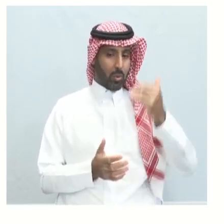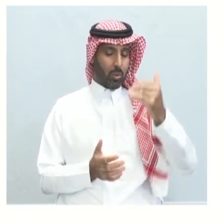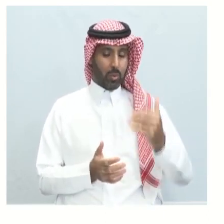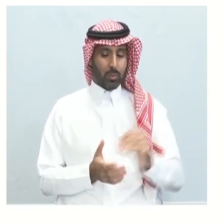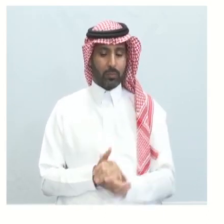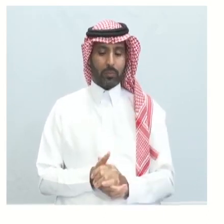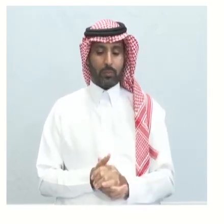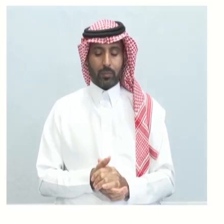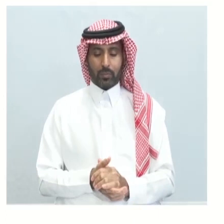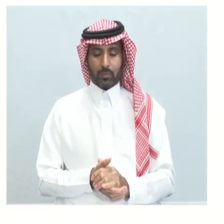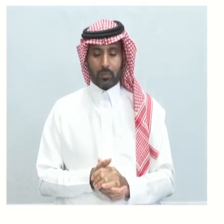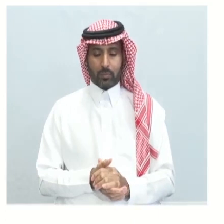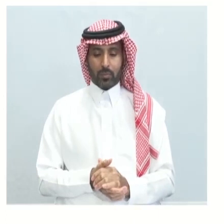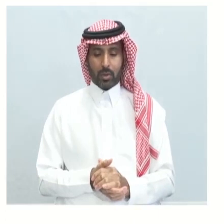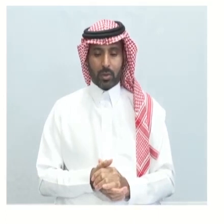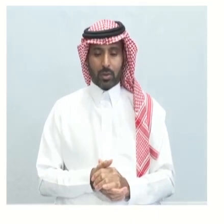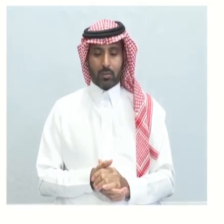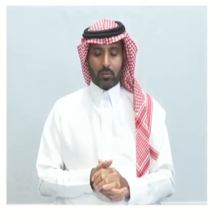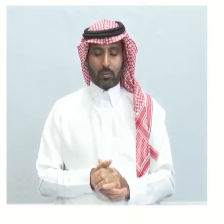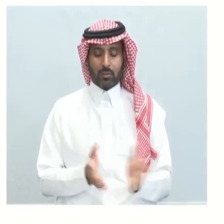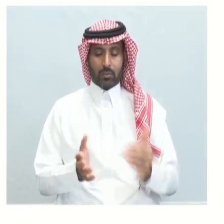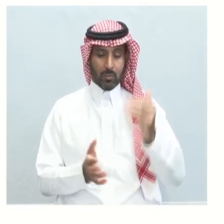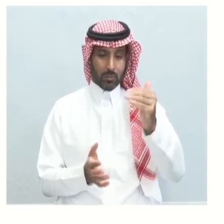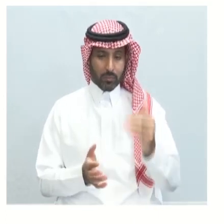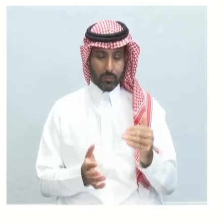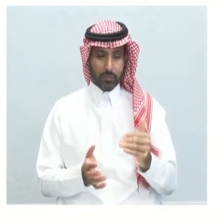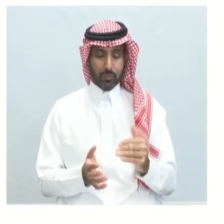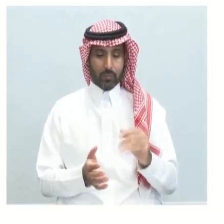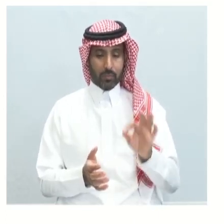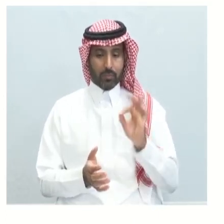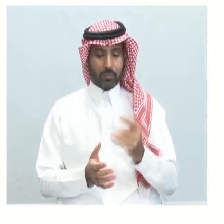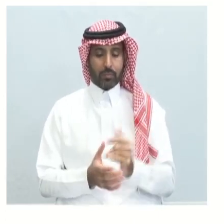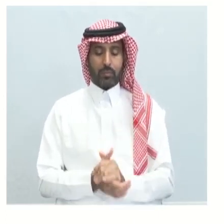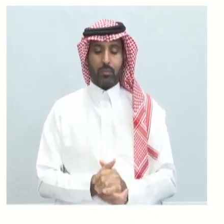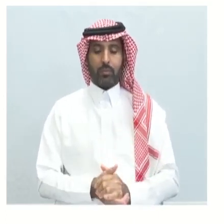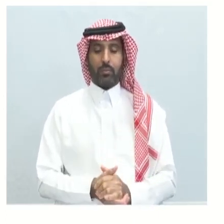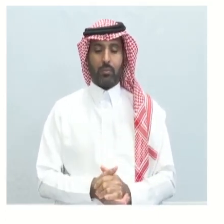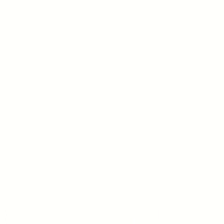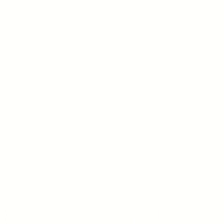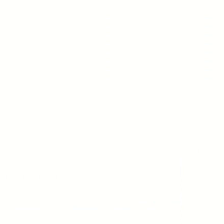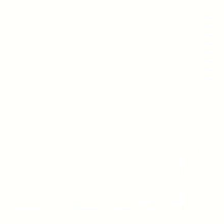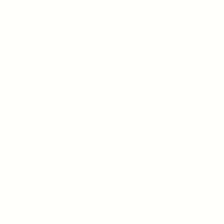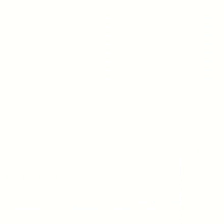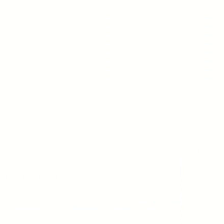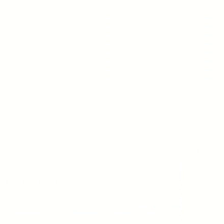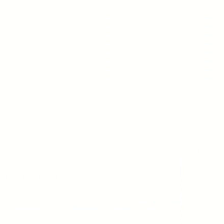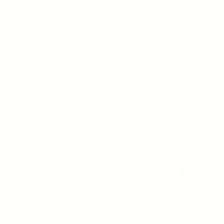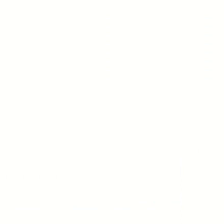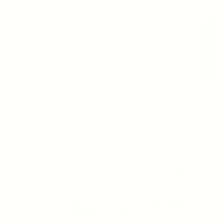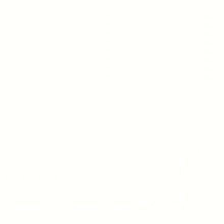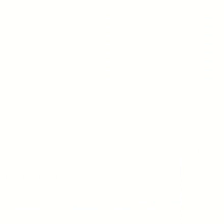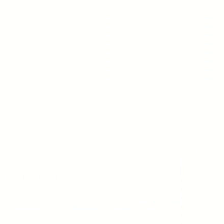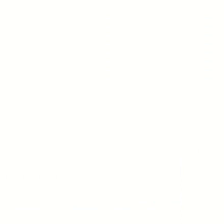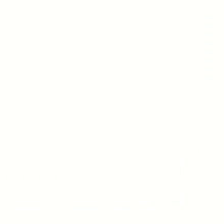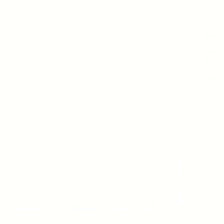الرف العربي ام الصخور الرسوبيه ام اقليم الكثبان احسنتم بارك الله فيكم